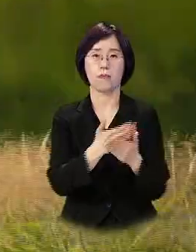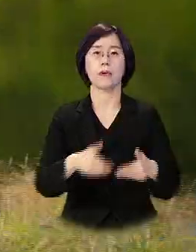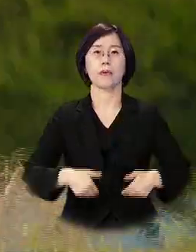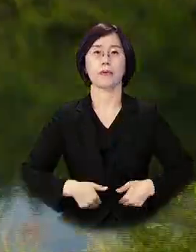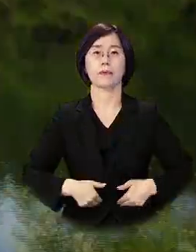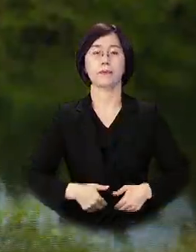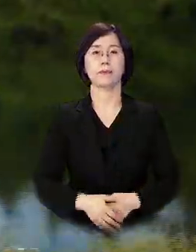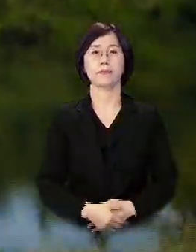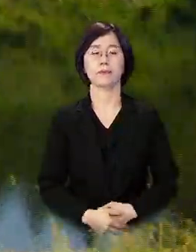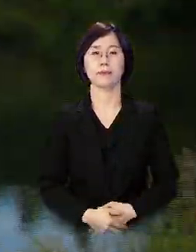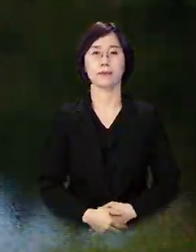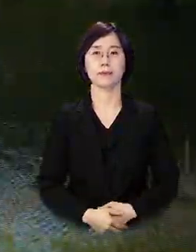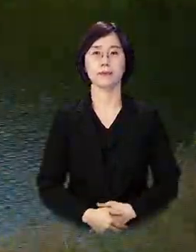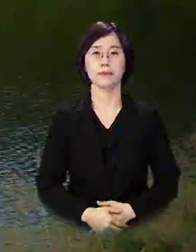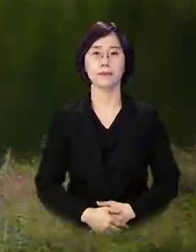tbc 정석환 입니다